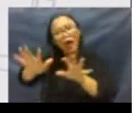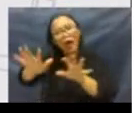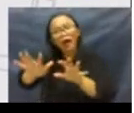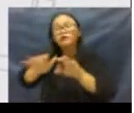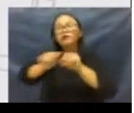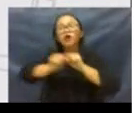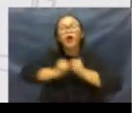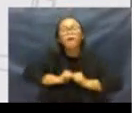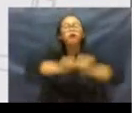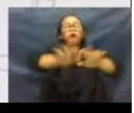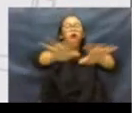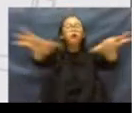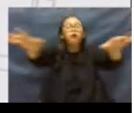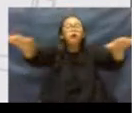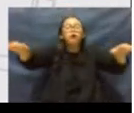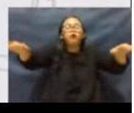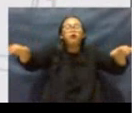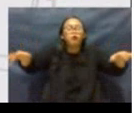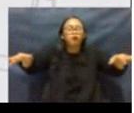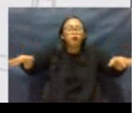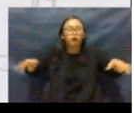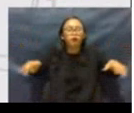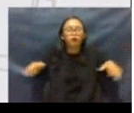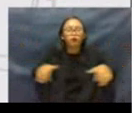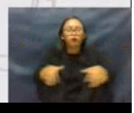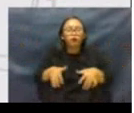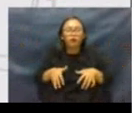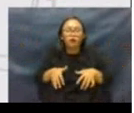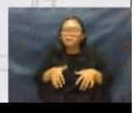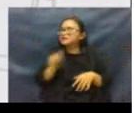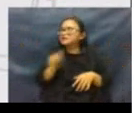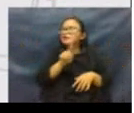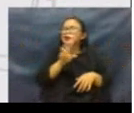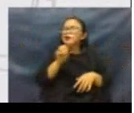ke ratusan ribuan orang, bahkan ratusan ribu orang.